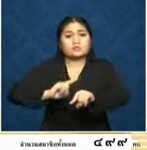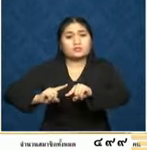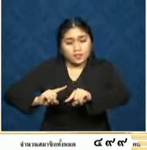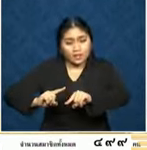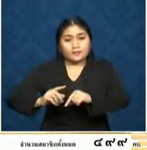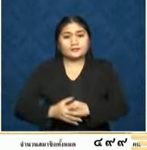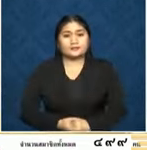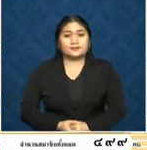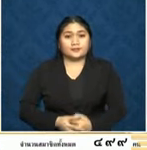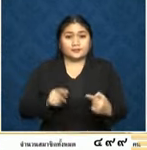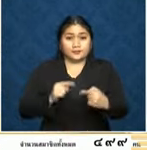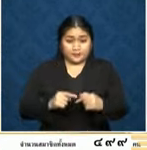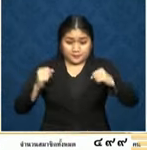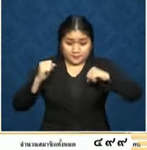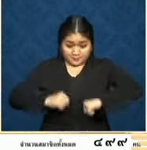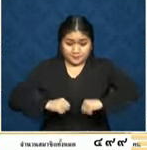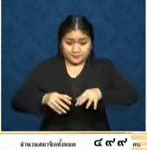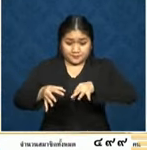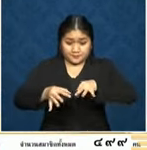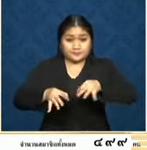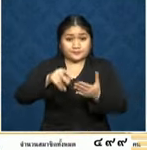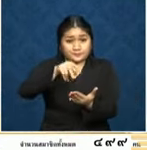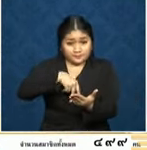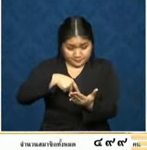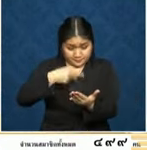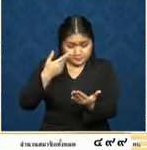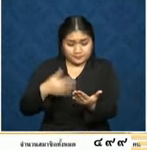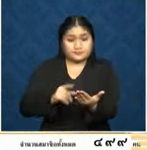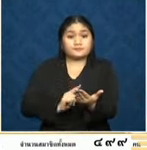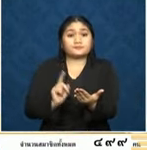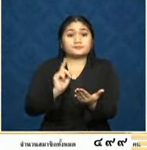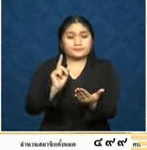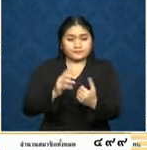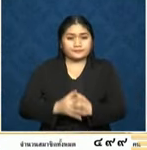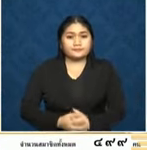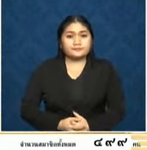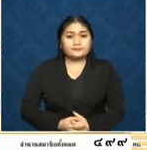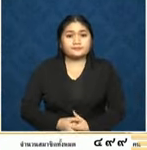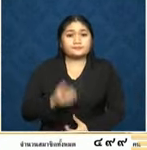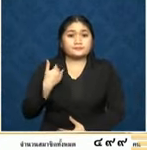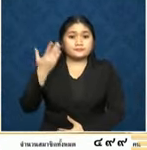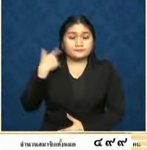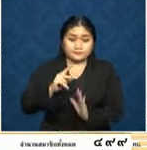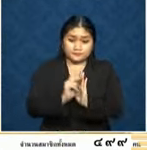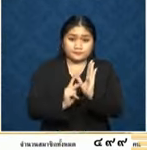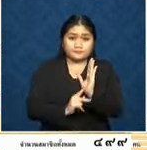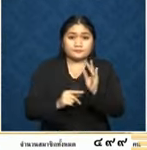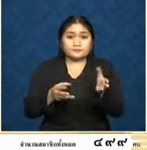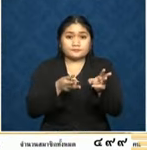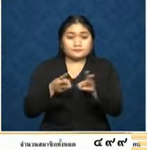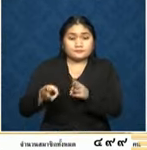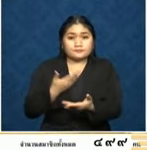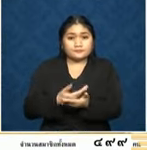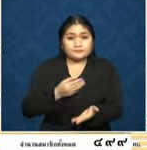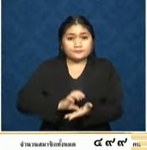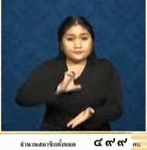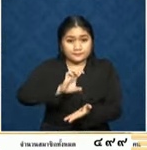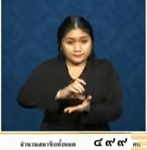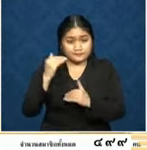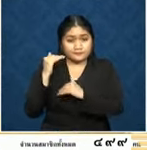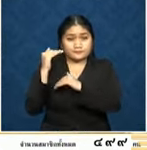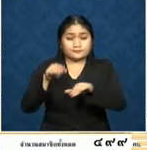นุญาตอ่านในตัวญัตตินะครับจะได้สมบูรณ์กราบเรียนท่านประธานสภาผู้แทนราษฎรเนื่องจากกฎหมายว่าด้วยวิธีการงบประมาณได้กำหน